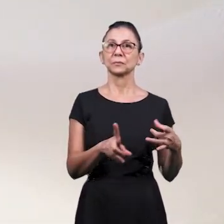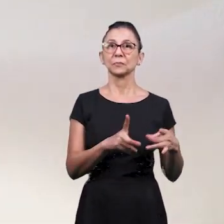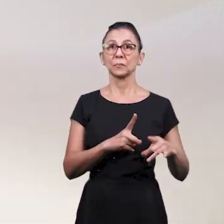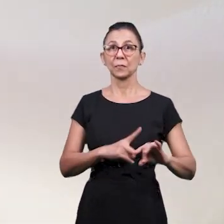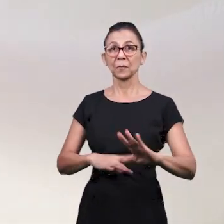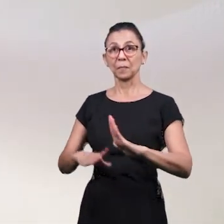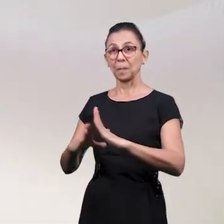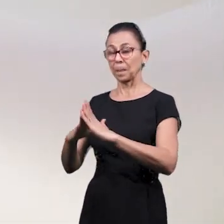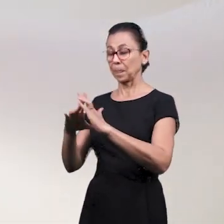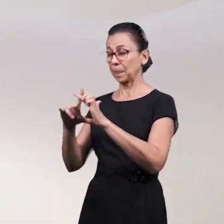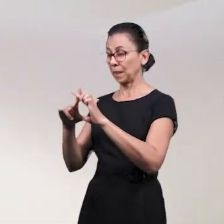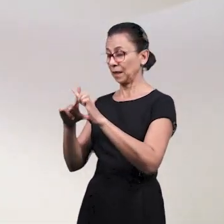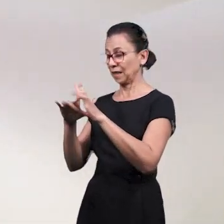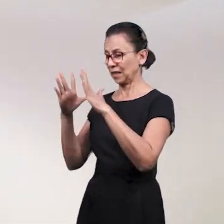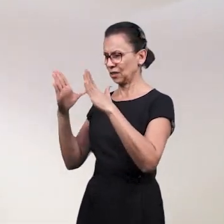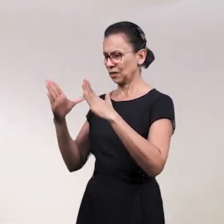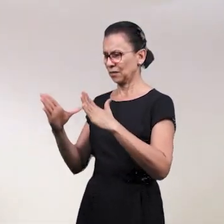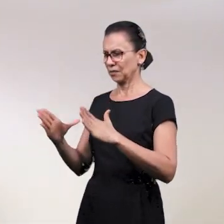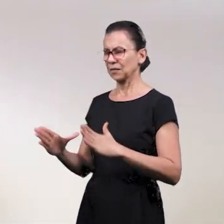Одежды твои